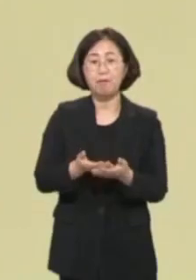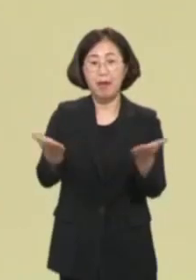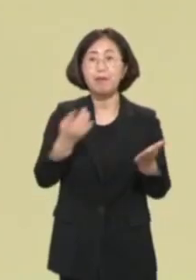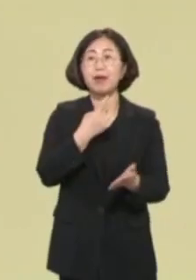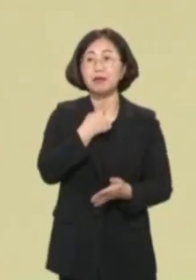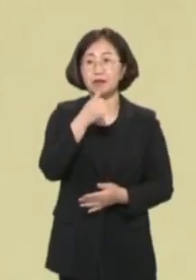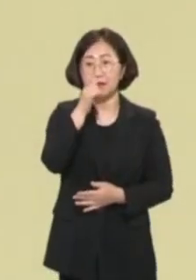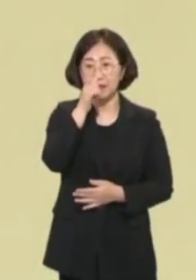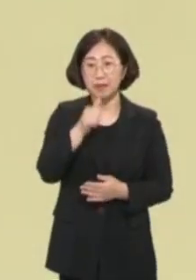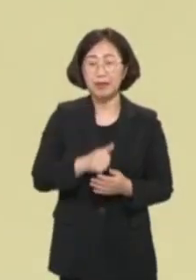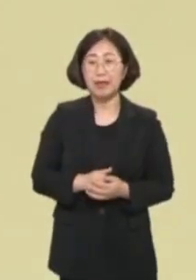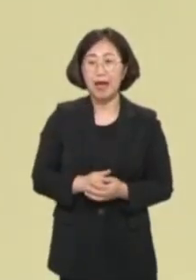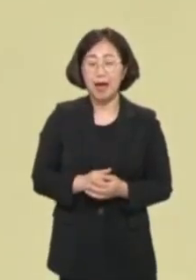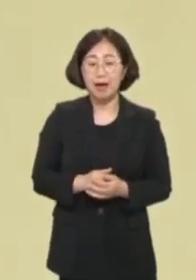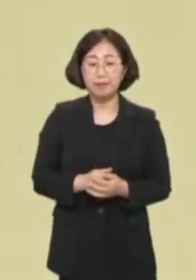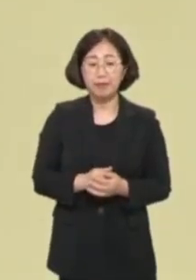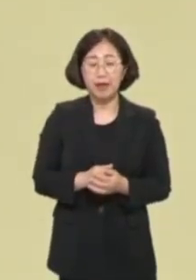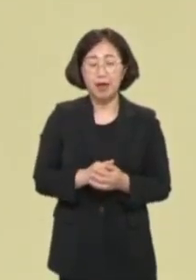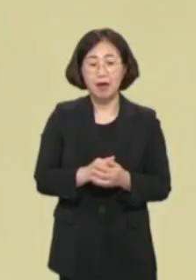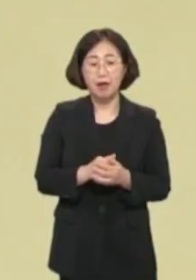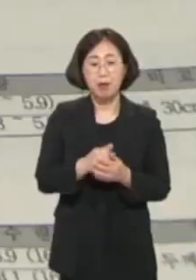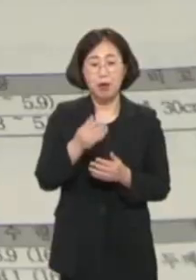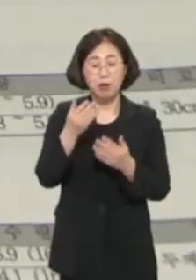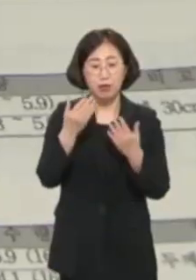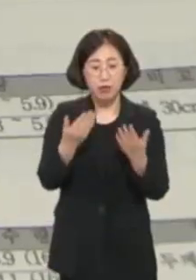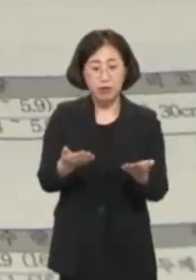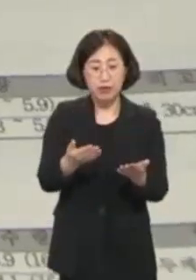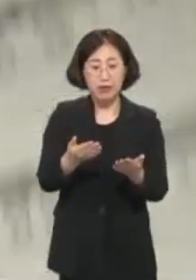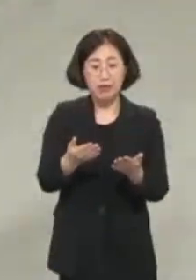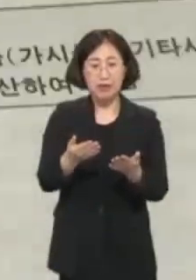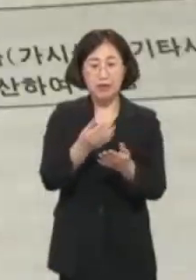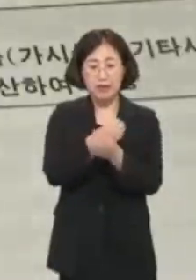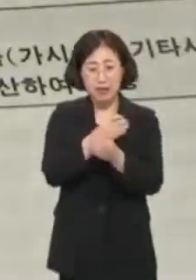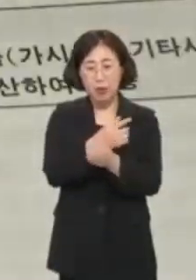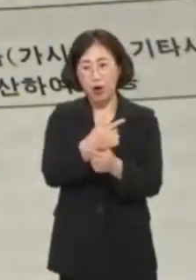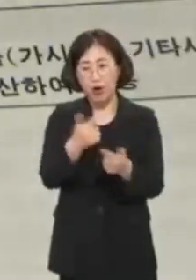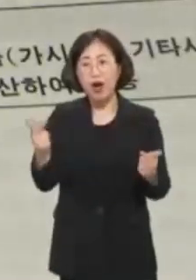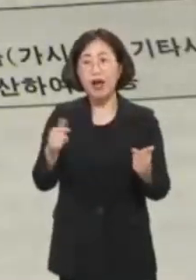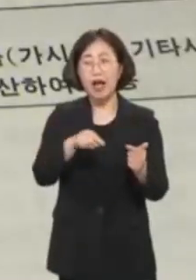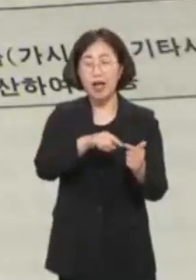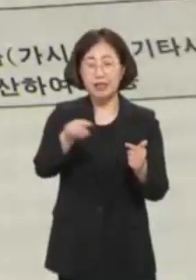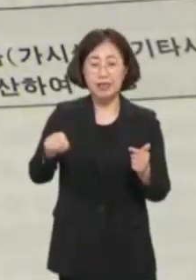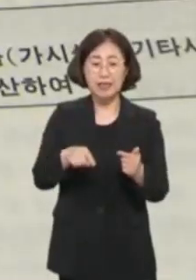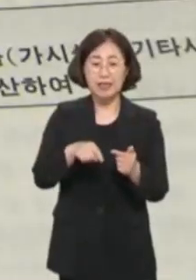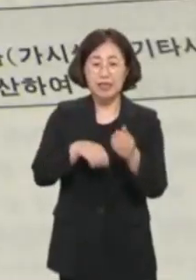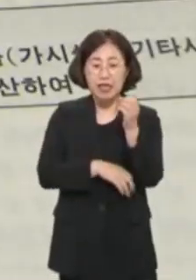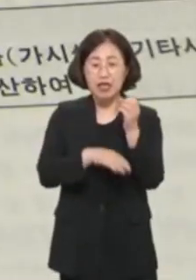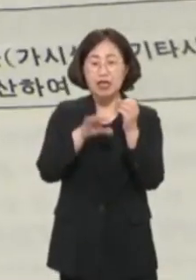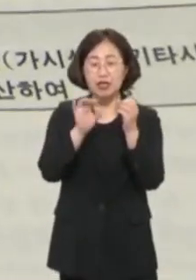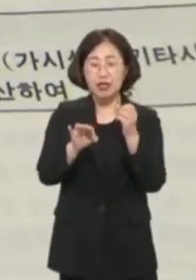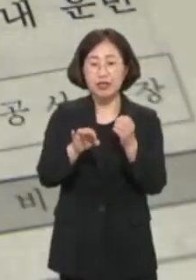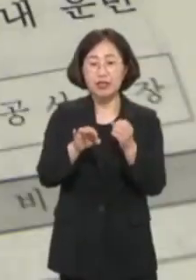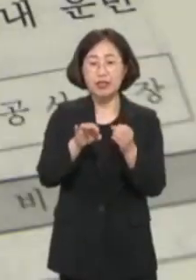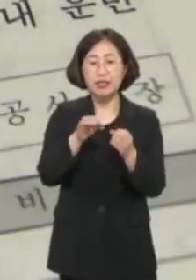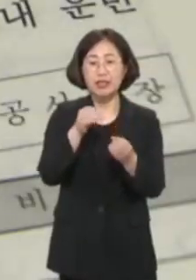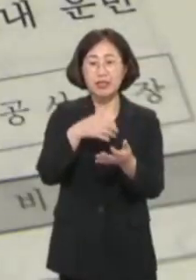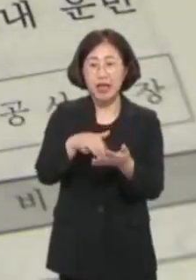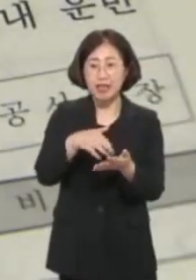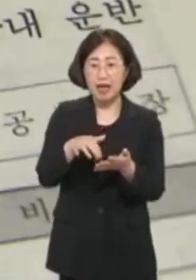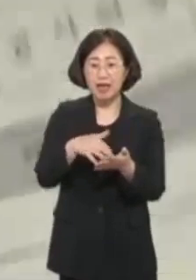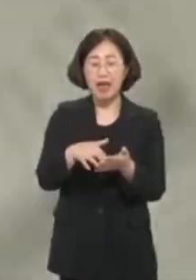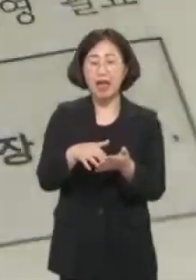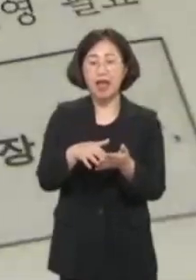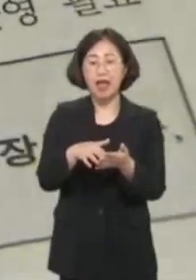있습니다. 신호 유도나 장비 공간 확보 등 근로자의 안전을 담보할 수 있게 단가를 산출해 설계에 반영하도록 규격화한